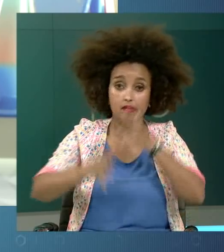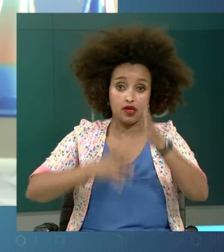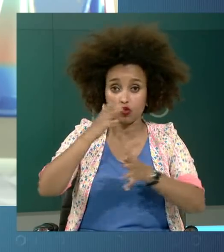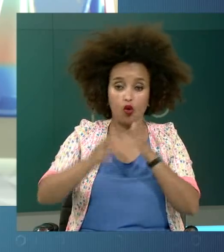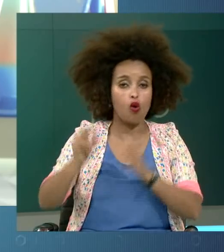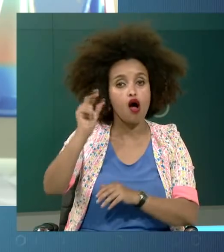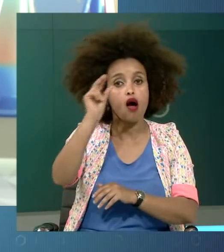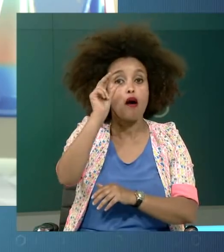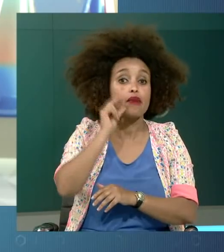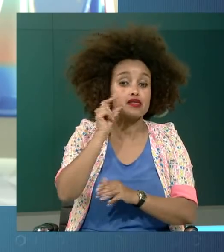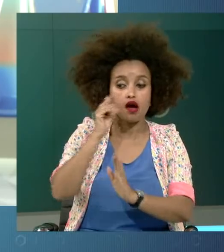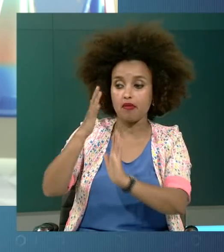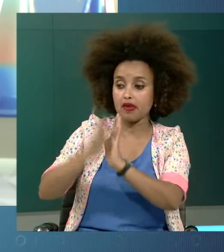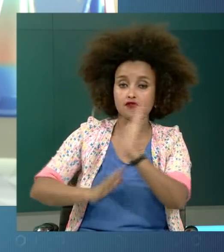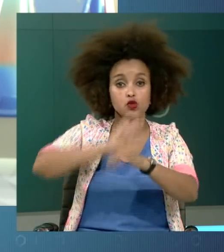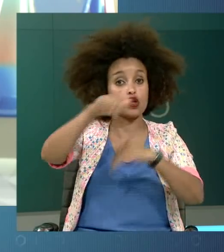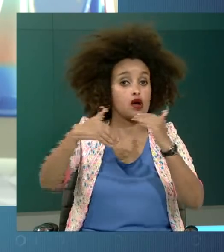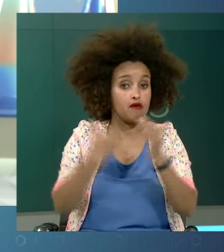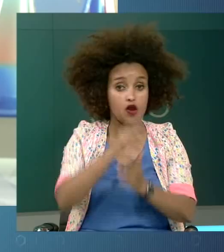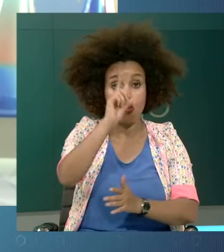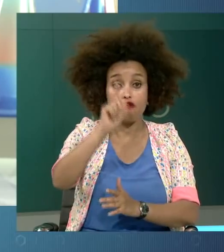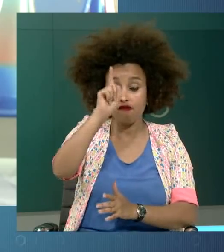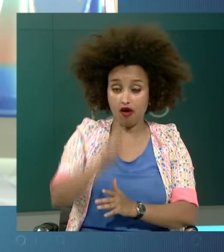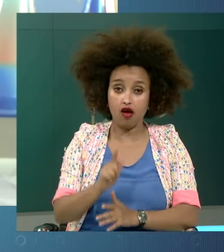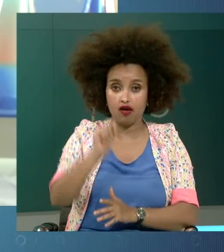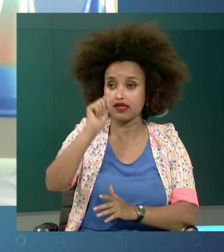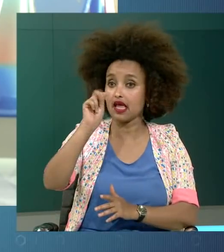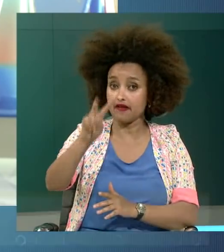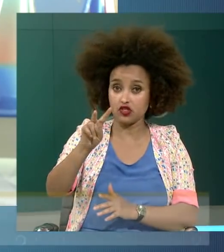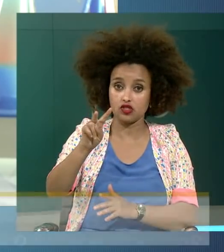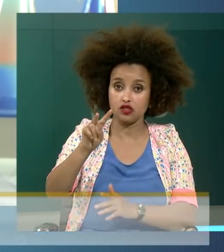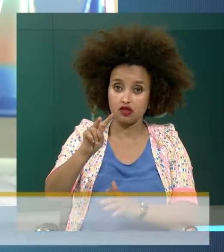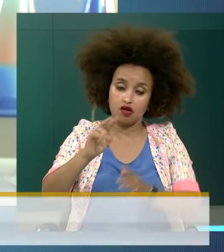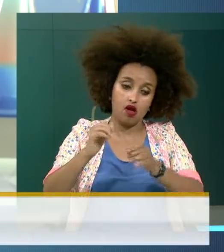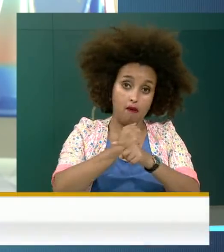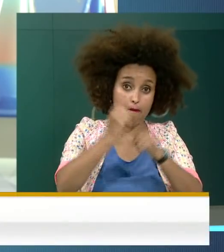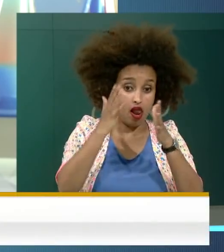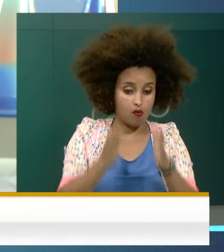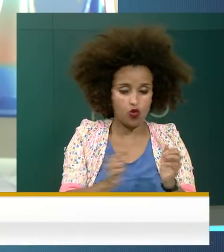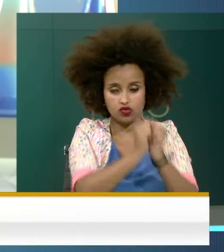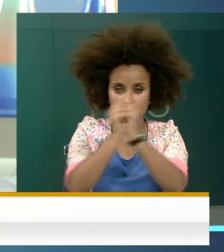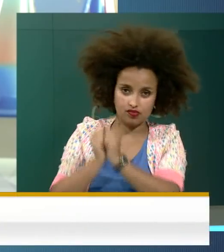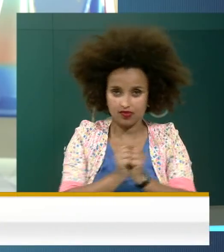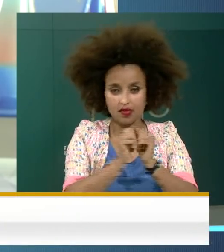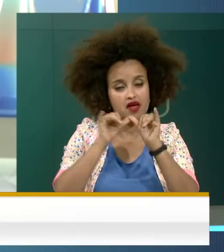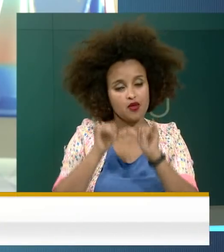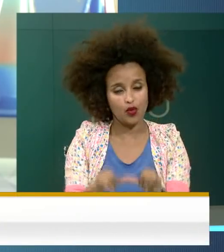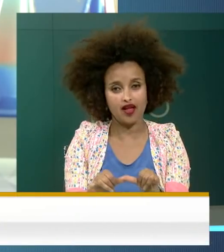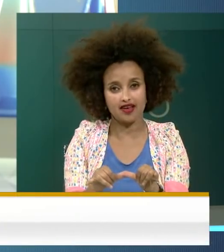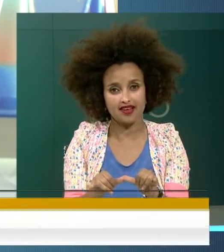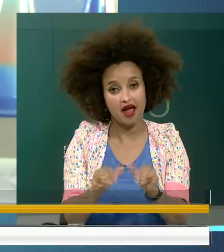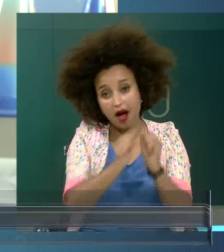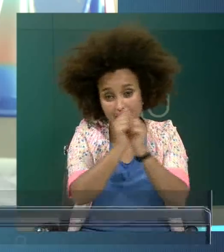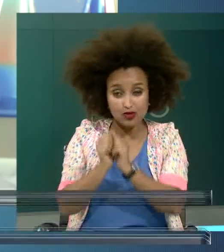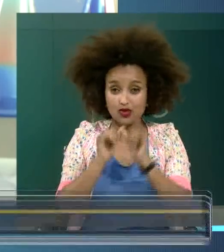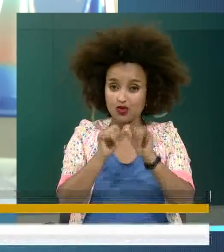የተከበረ በማስፈጸሙ ከመላው የፋና ብሮድካስቲንግ ኮርፖሬት ፋና ቴሌቪዥን የስቱዲዮ ባለሙያዎቻችን ጋር በጋራ በመሆን ቆይታ እናደርጋለን